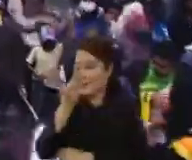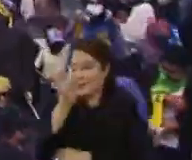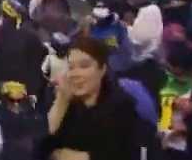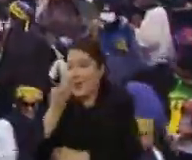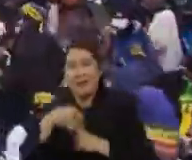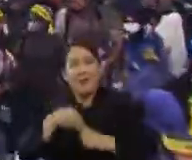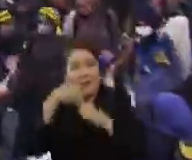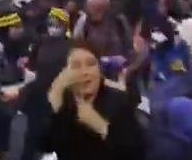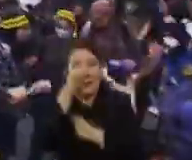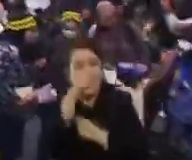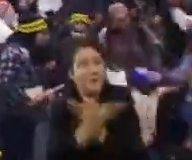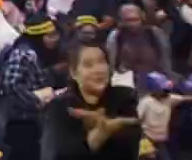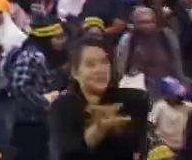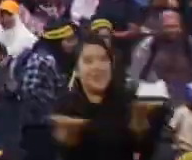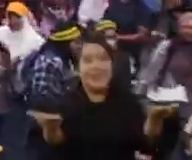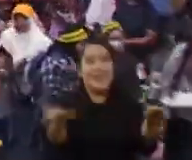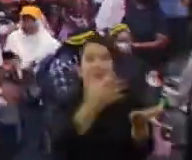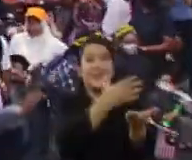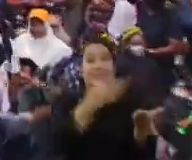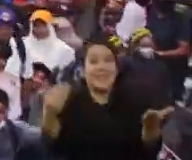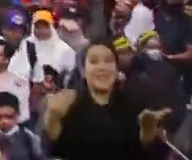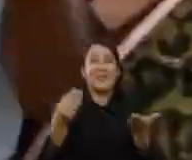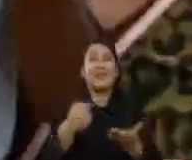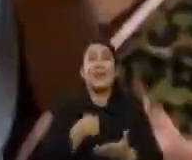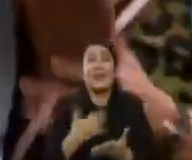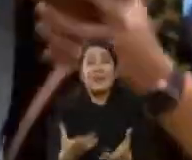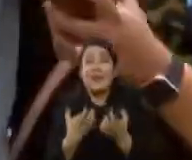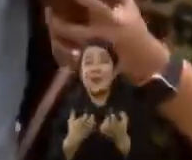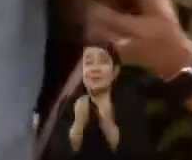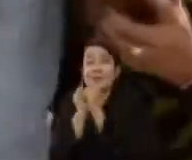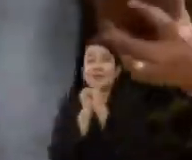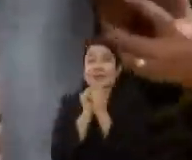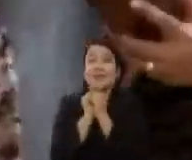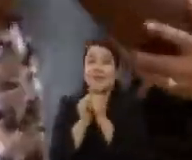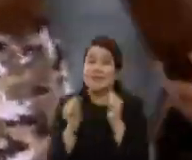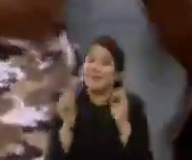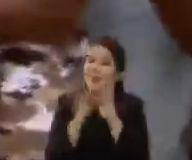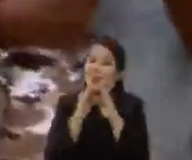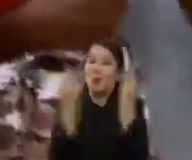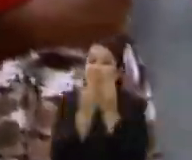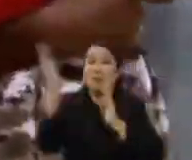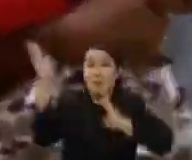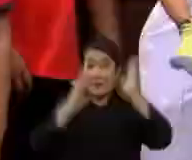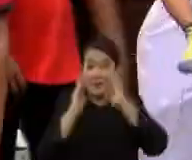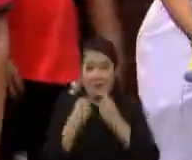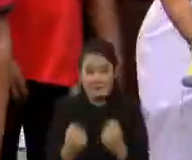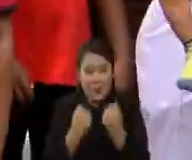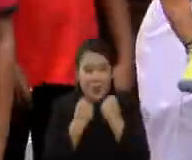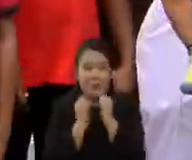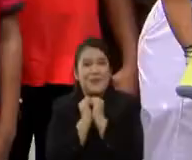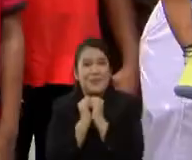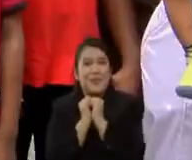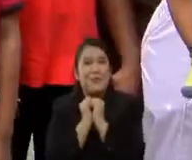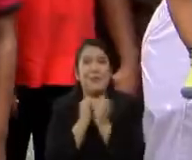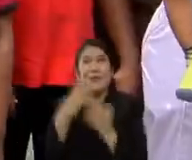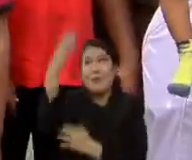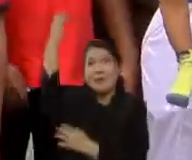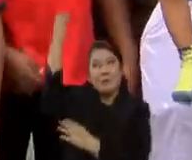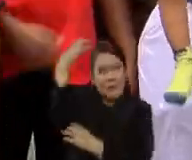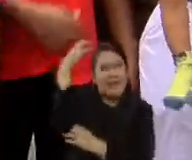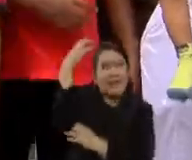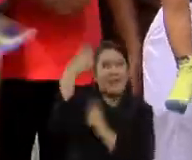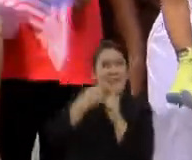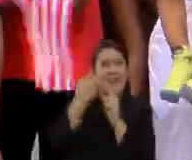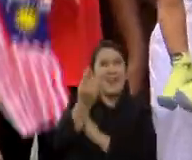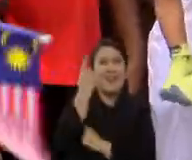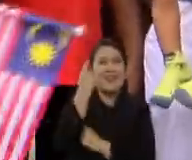anda, terutamanya di rumah berdefinisi tinggi. Tetapi saya ingin juga bersama dengan keluarga Malaysia yang teguh bersama dengan saya berpanas daripada